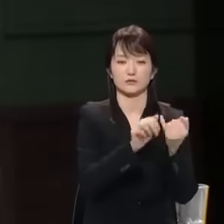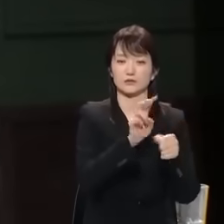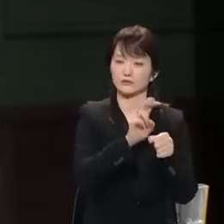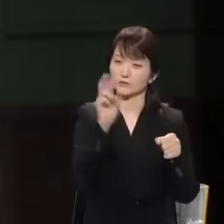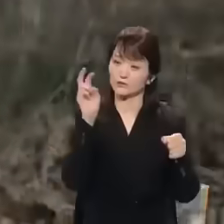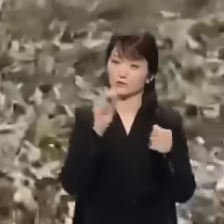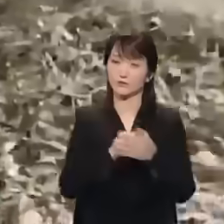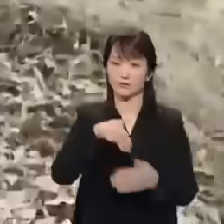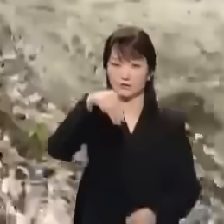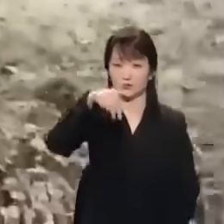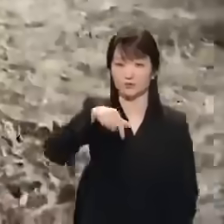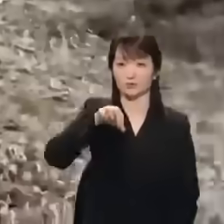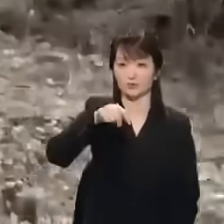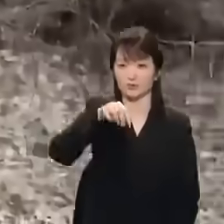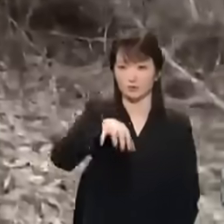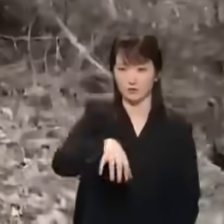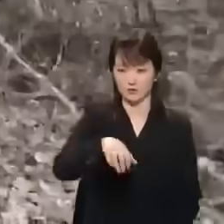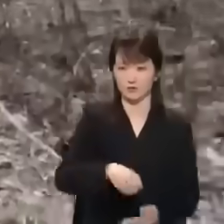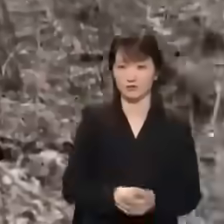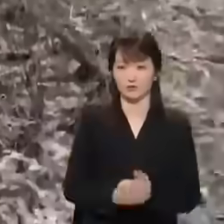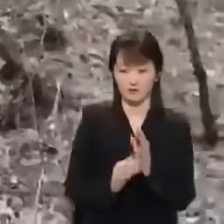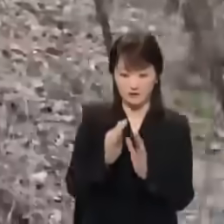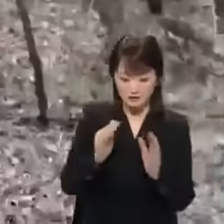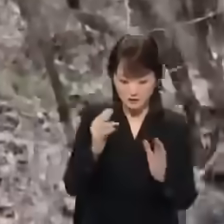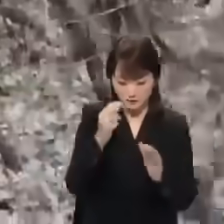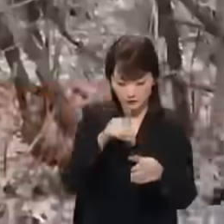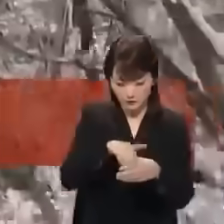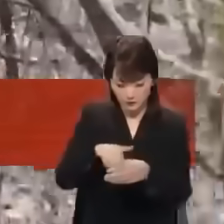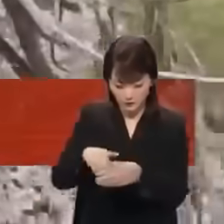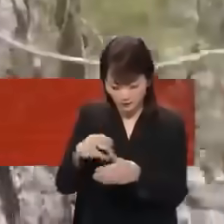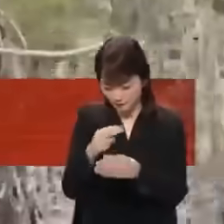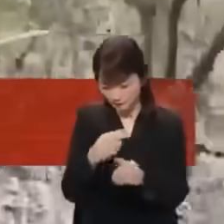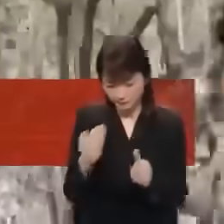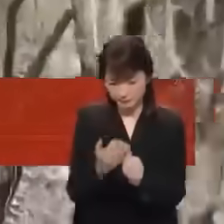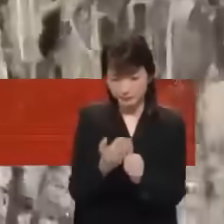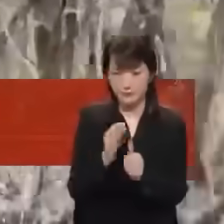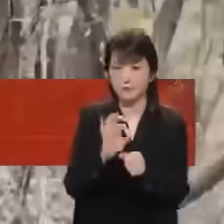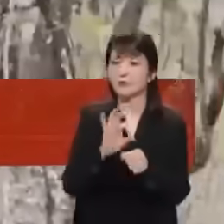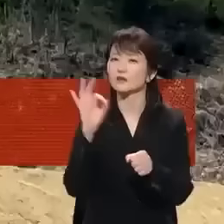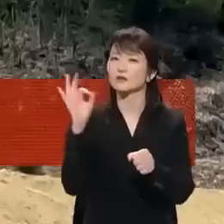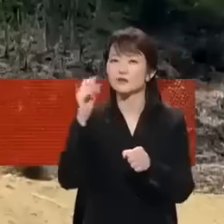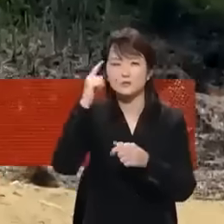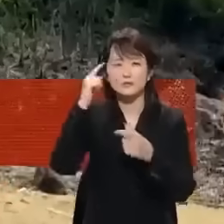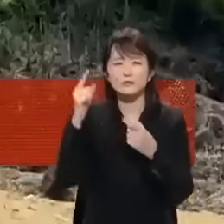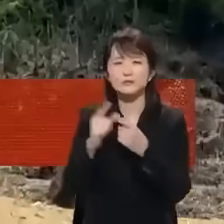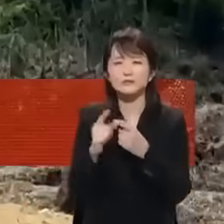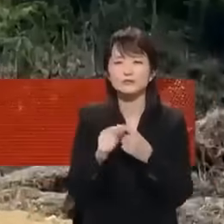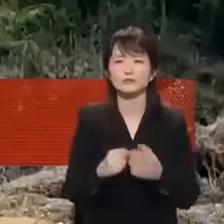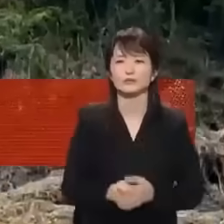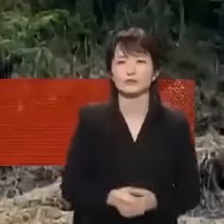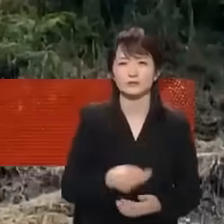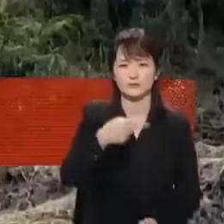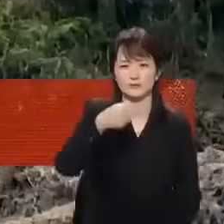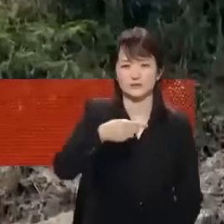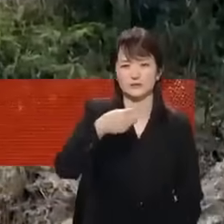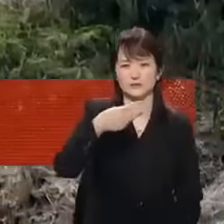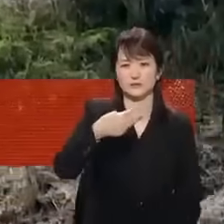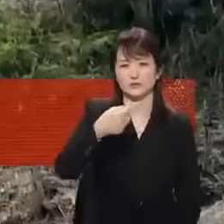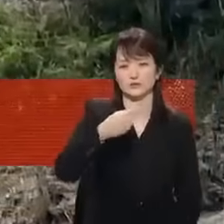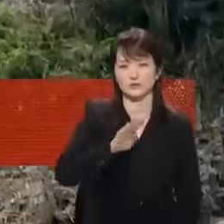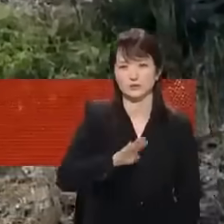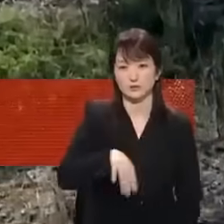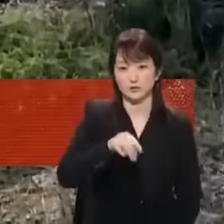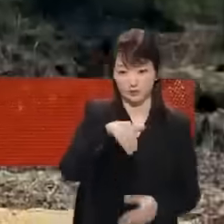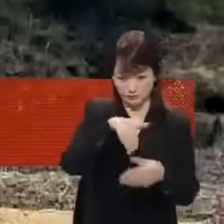두릅 농사를 짓고 있다고 합니다 그런데 한 10년 차 됐을 때부터 아주 큰 고민거리가 생겼습니다 그 두릅이 처음 심으면